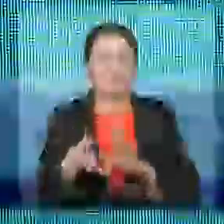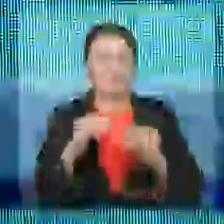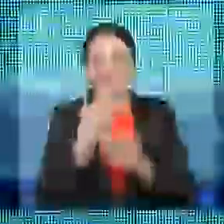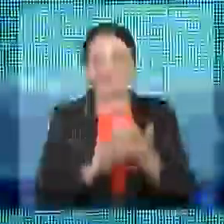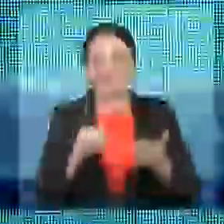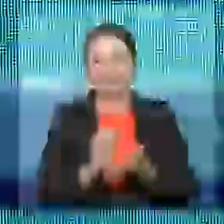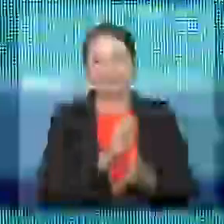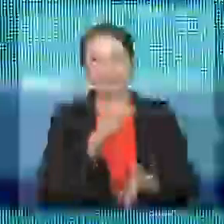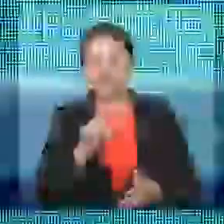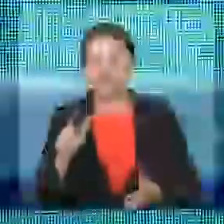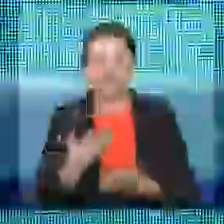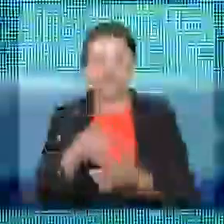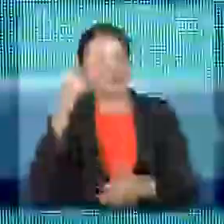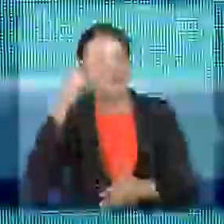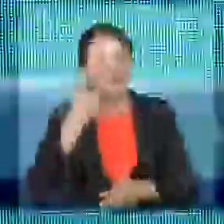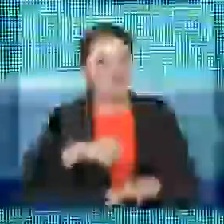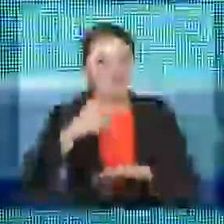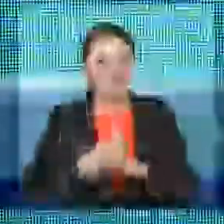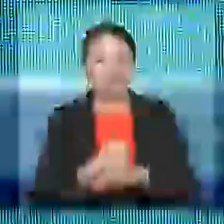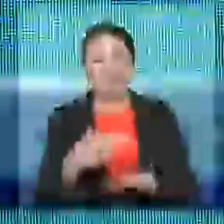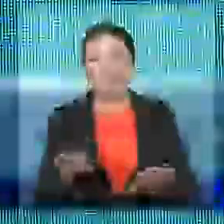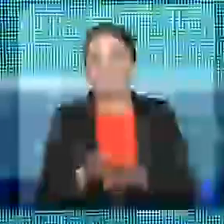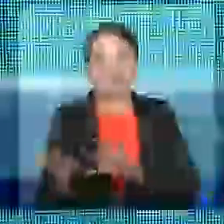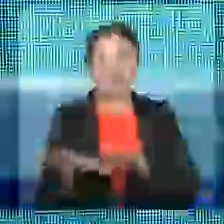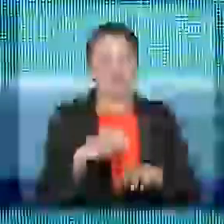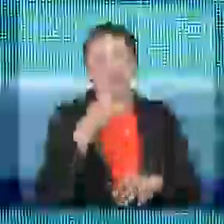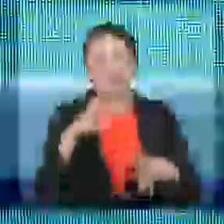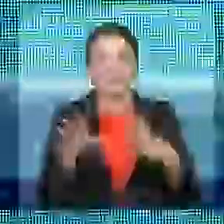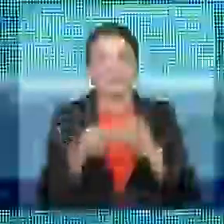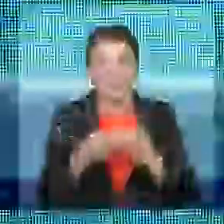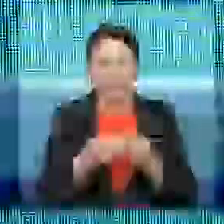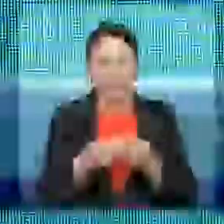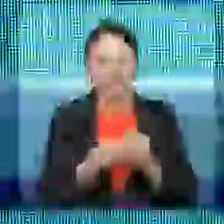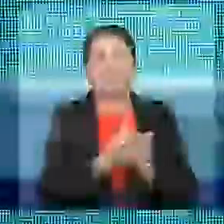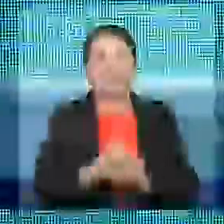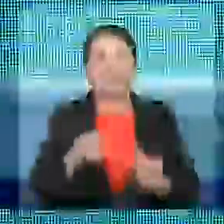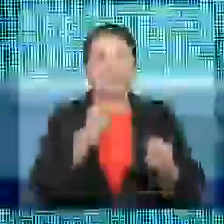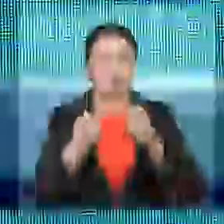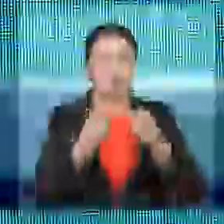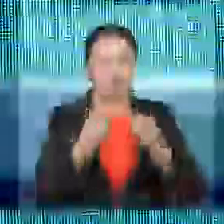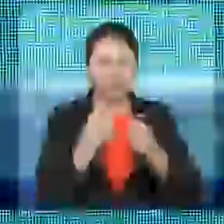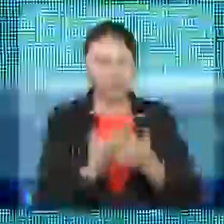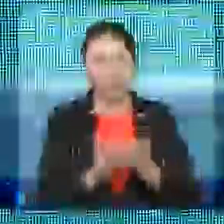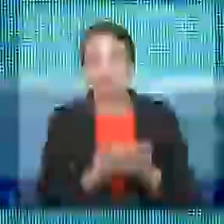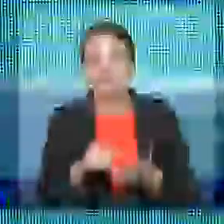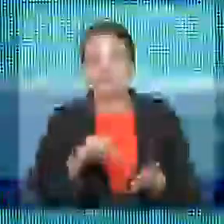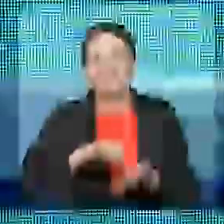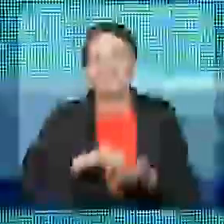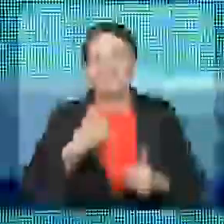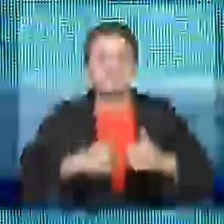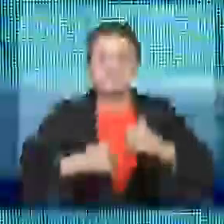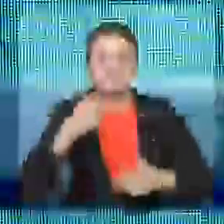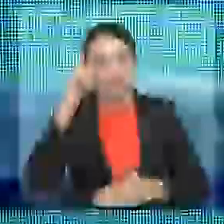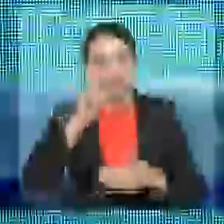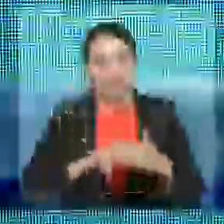и журналисты. Я думаю, главное не только результат. Такие мероприятия хорошо сплачивают и способствуют укреплению отношений между участниками соревнований. Я